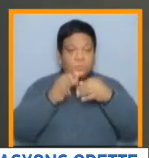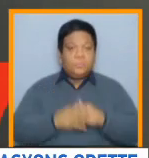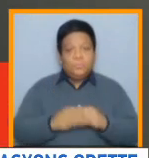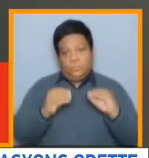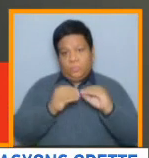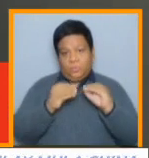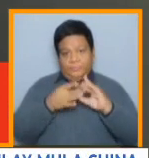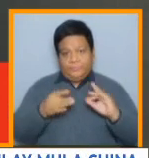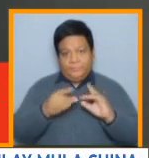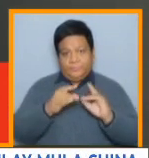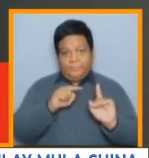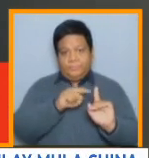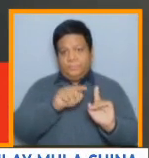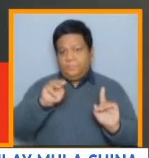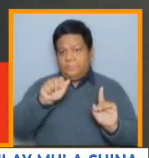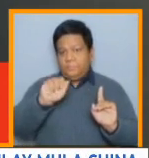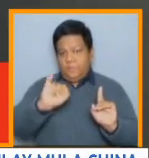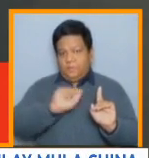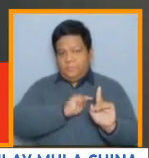Ba't kayo dito dumadaan?